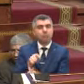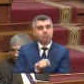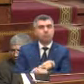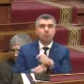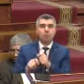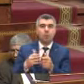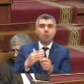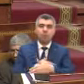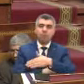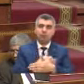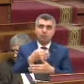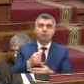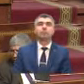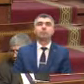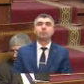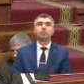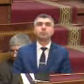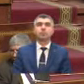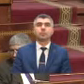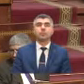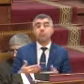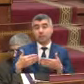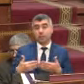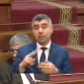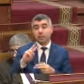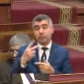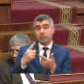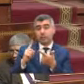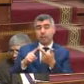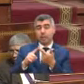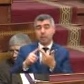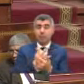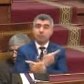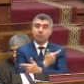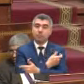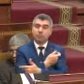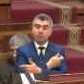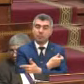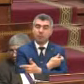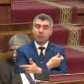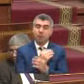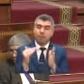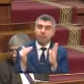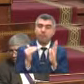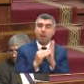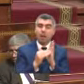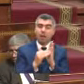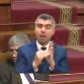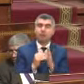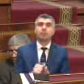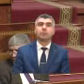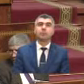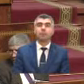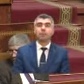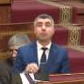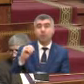أعوان السلطة. وجات المرحلة الثانية ديال التلقيح، وكذلك في الأخير جات المرحلة ديال